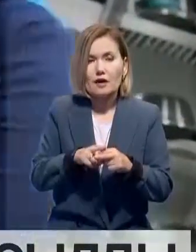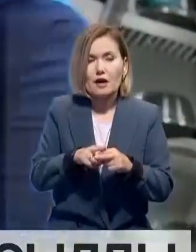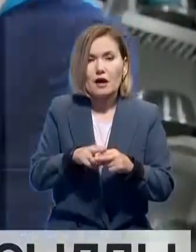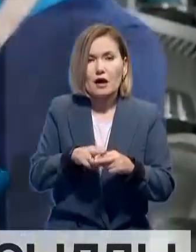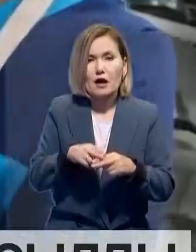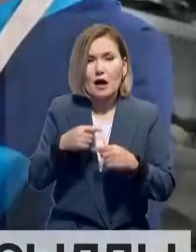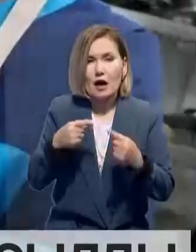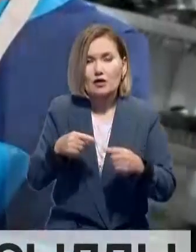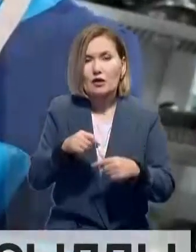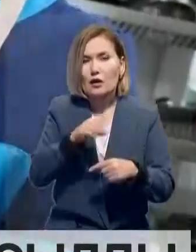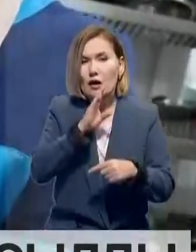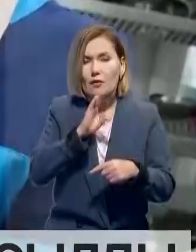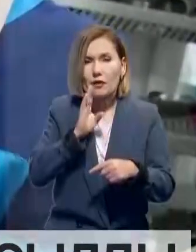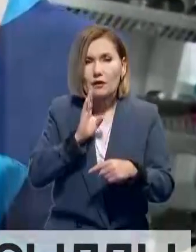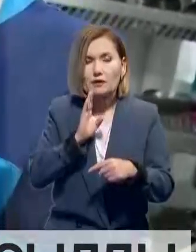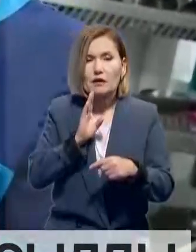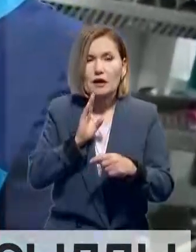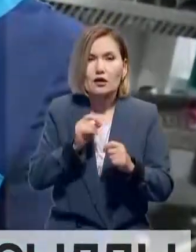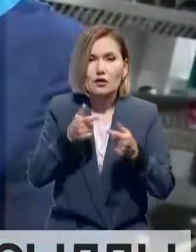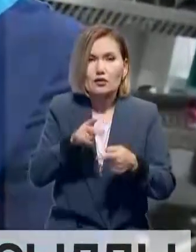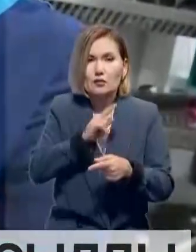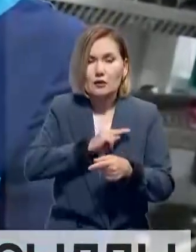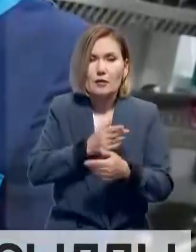келген нидер жасаймыз.